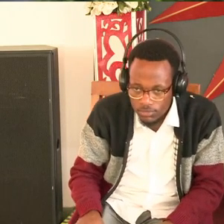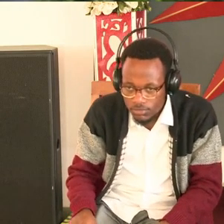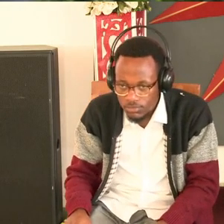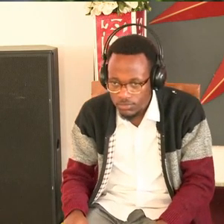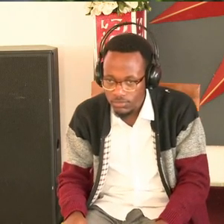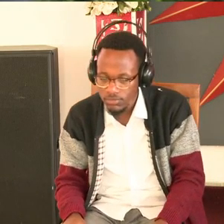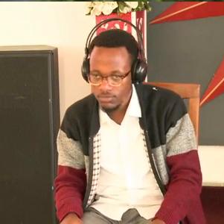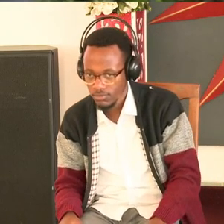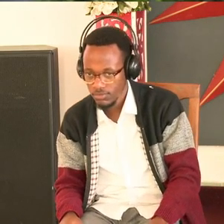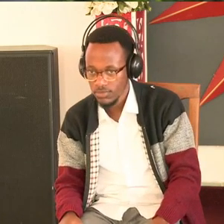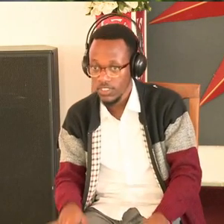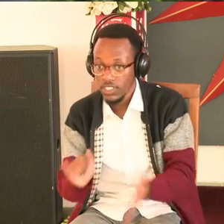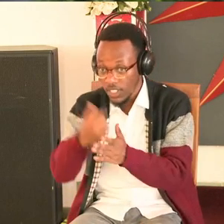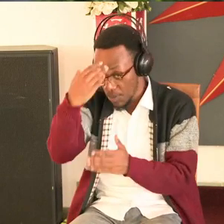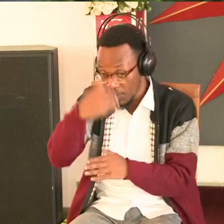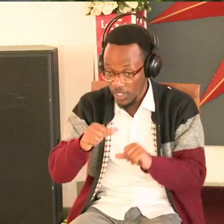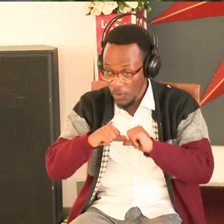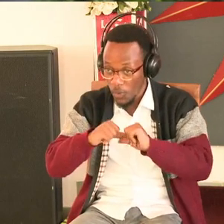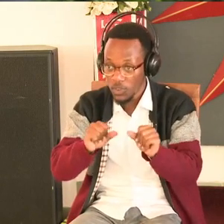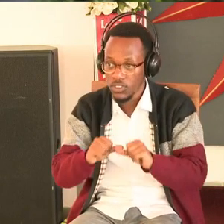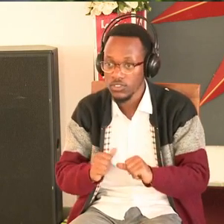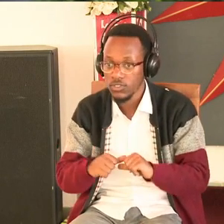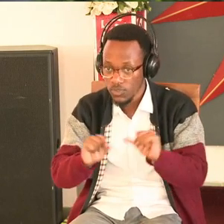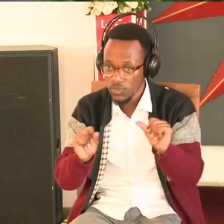kugenda gukurikira inzira ze bwite